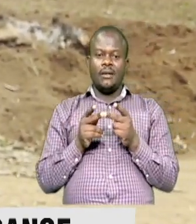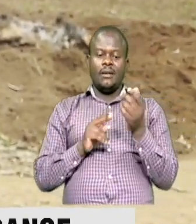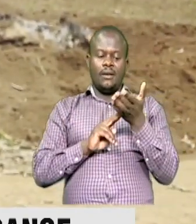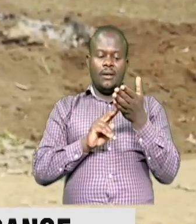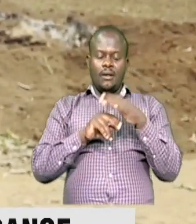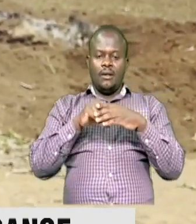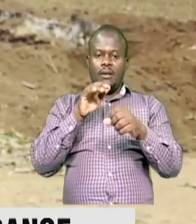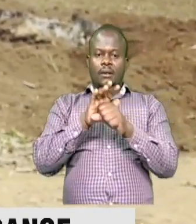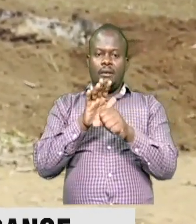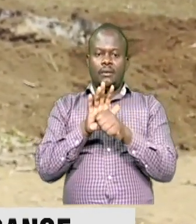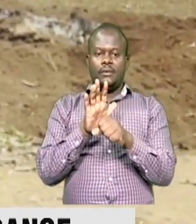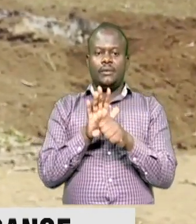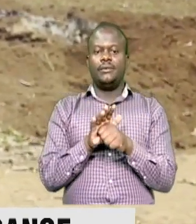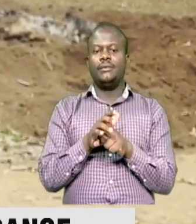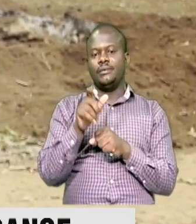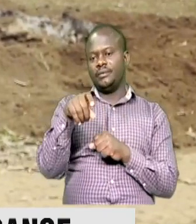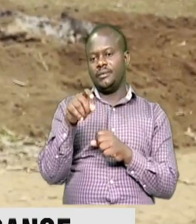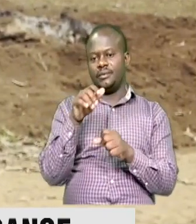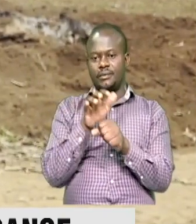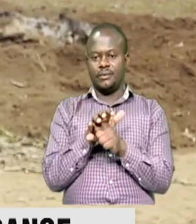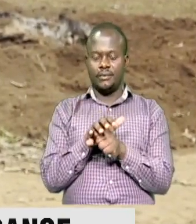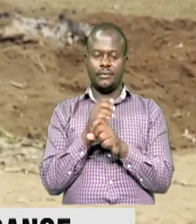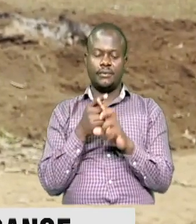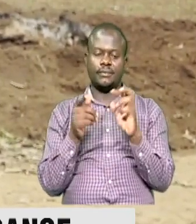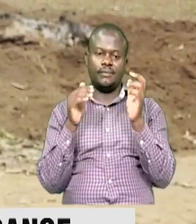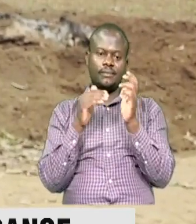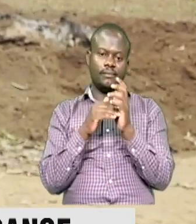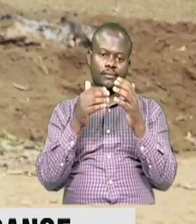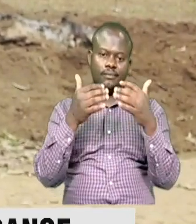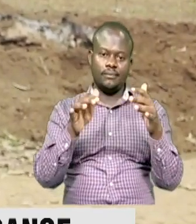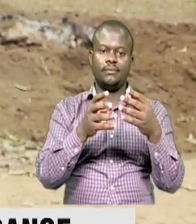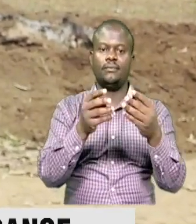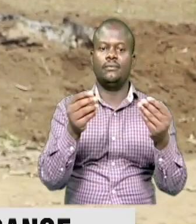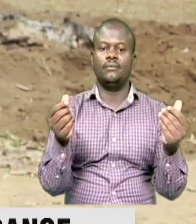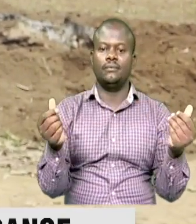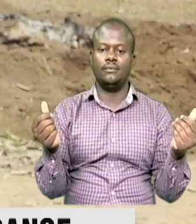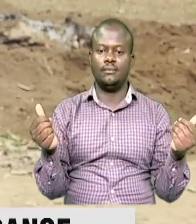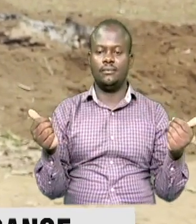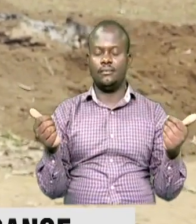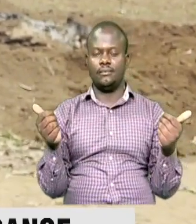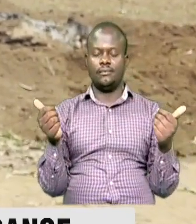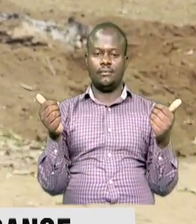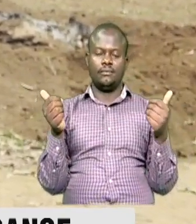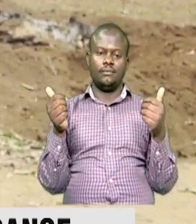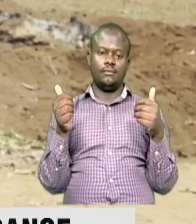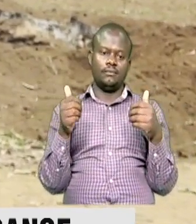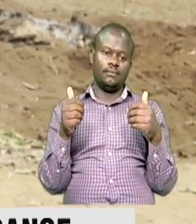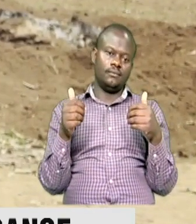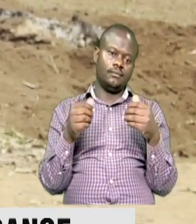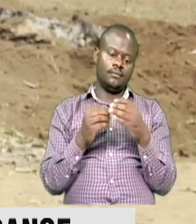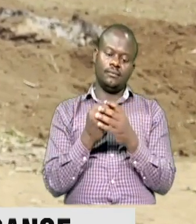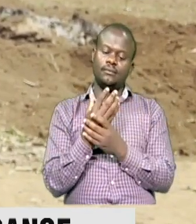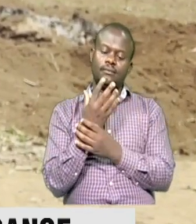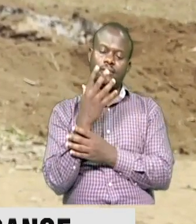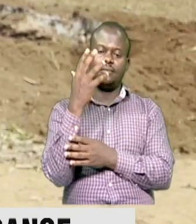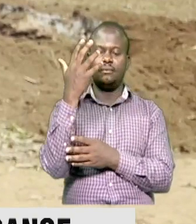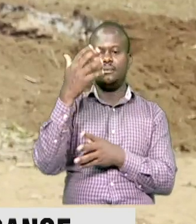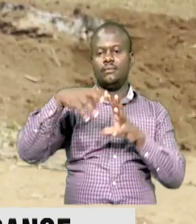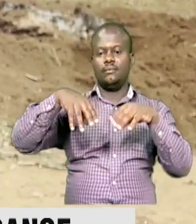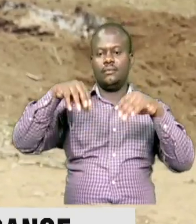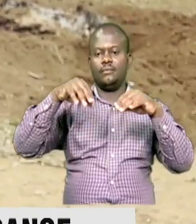kenshi cyane kirakenewe cyane ariko cyari kimaze kwangirika arayo mashini yaramezemo harajemo